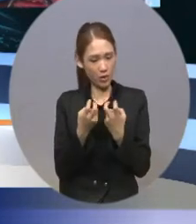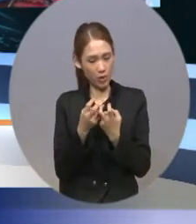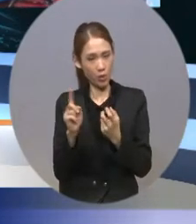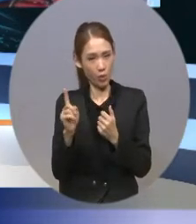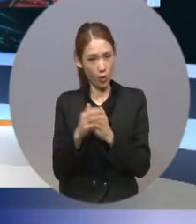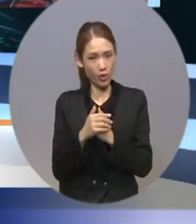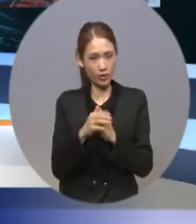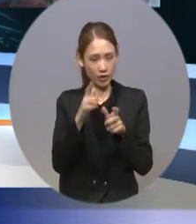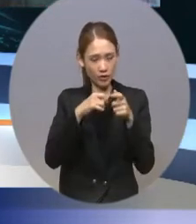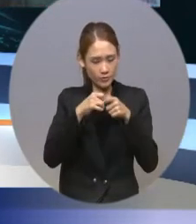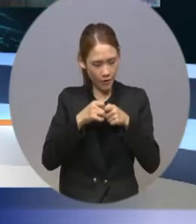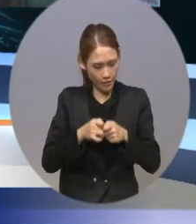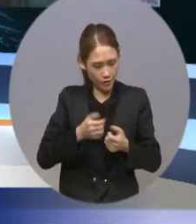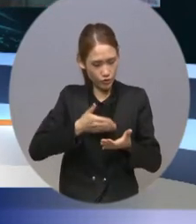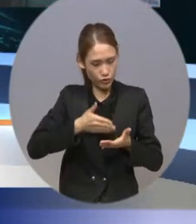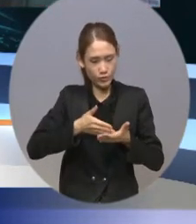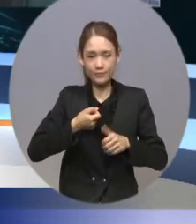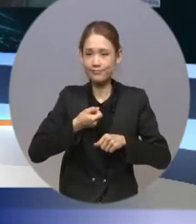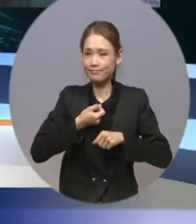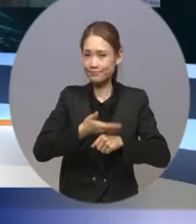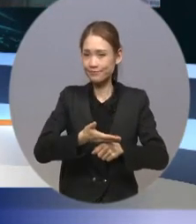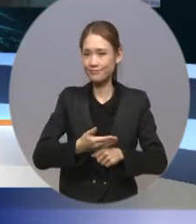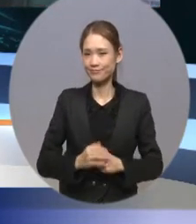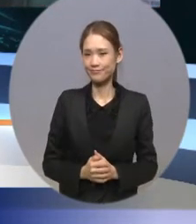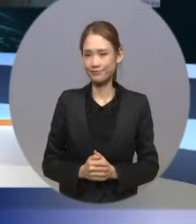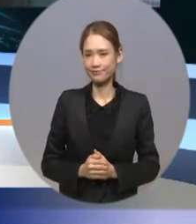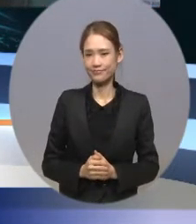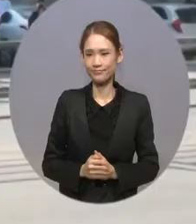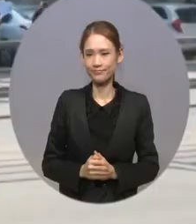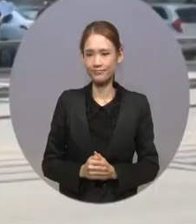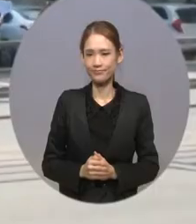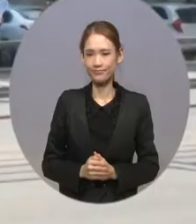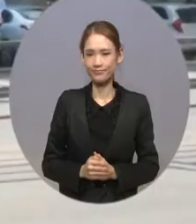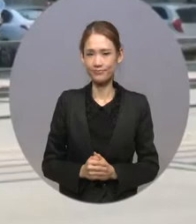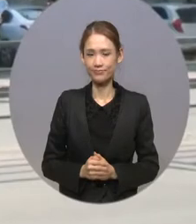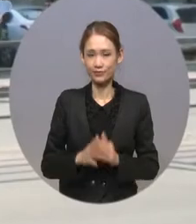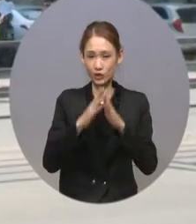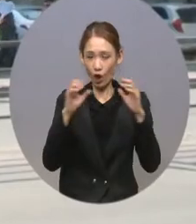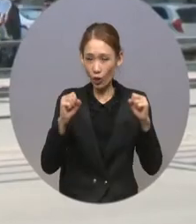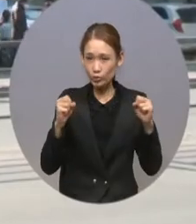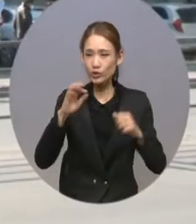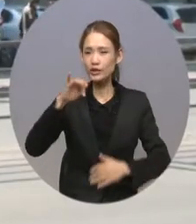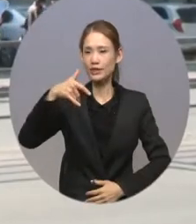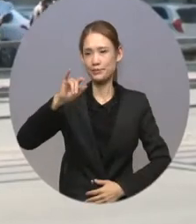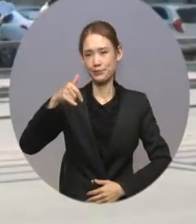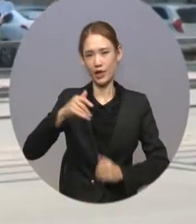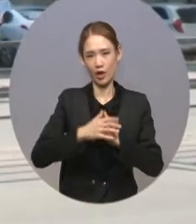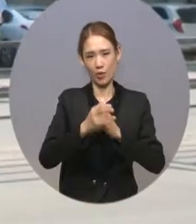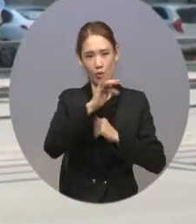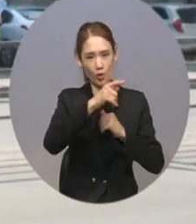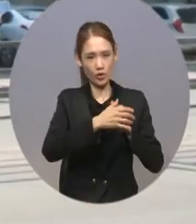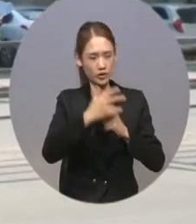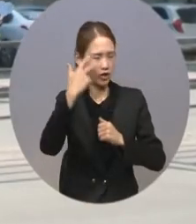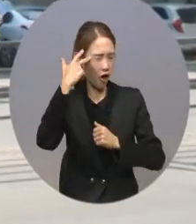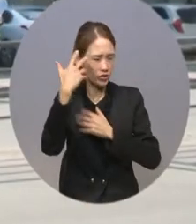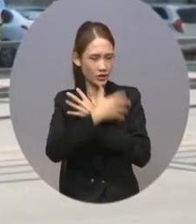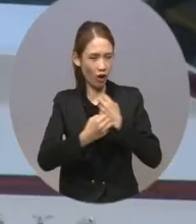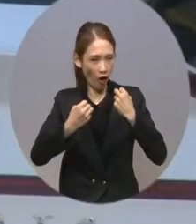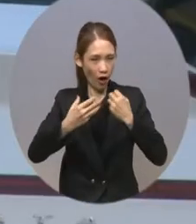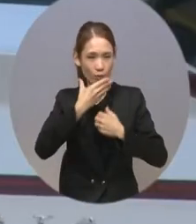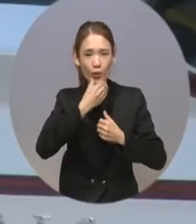진행되는지 자세한 소식 신서유 기자가 전합니다. 전북 김제보건소의